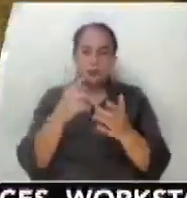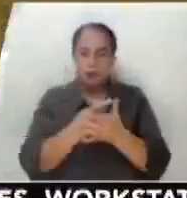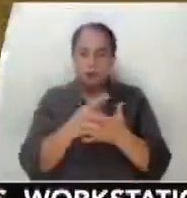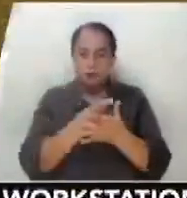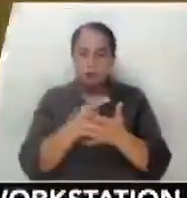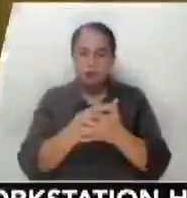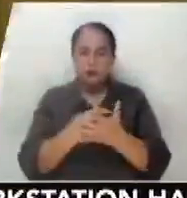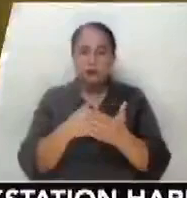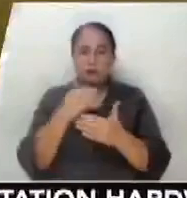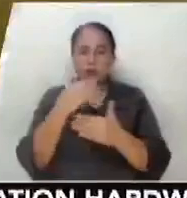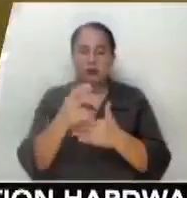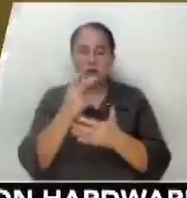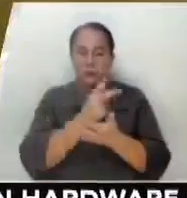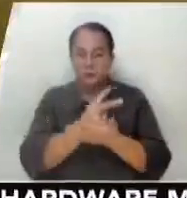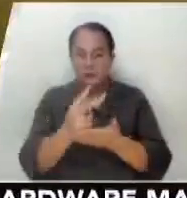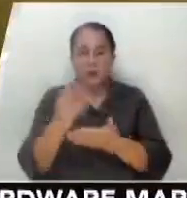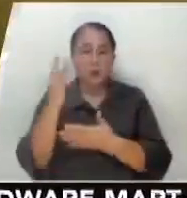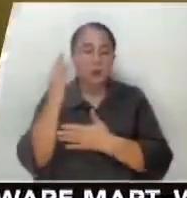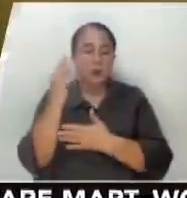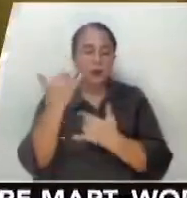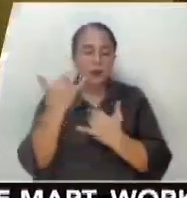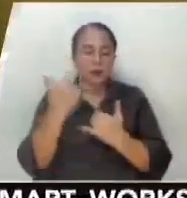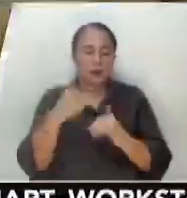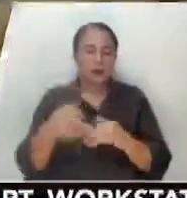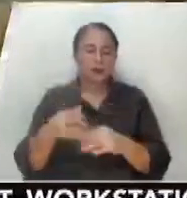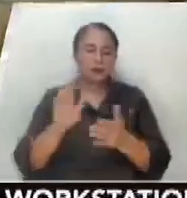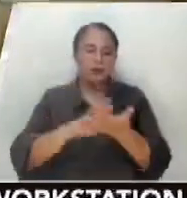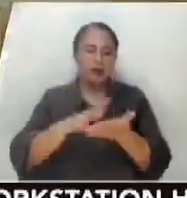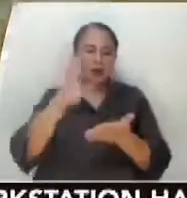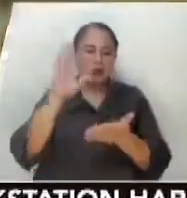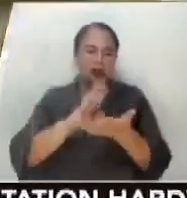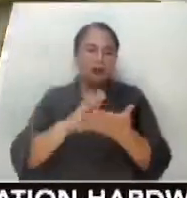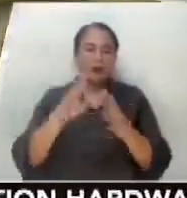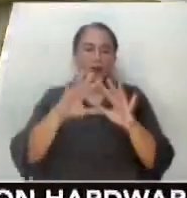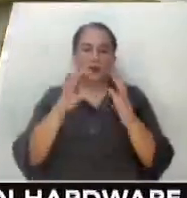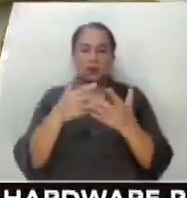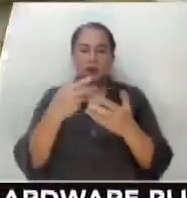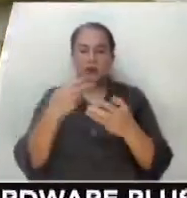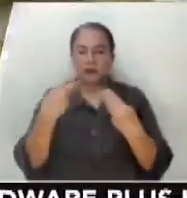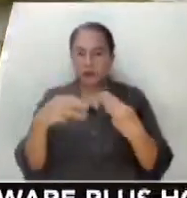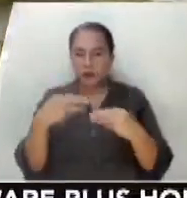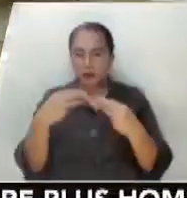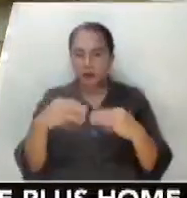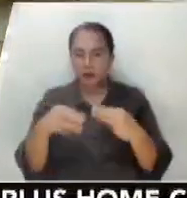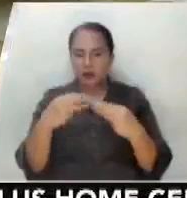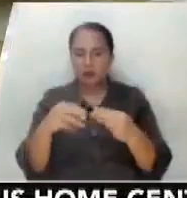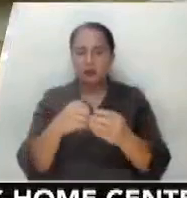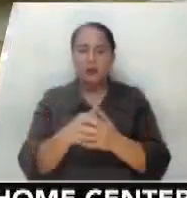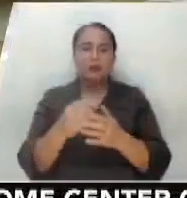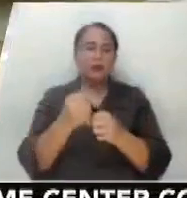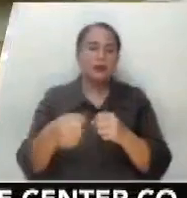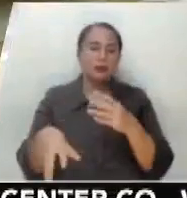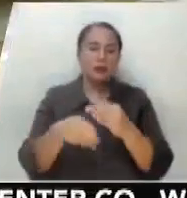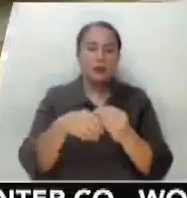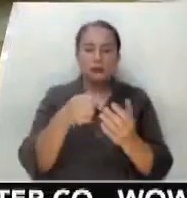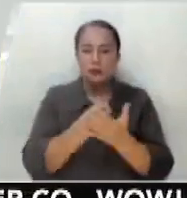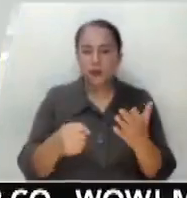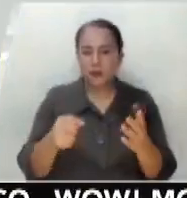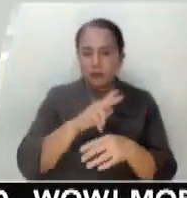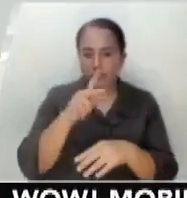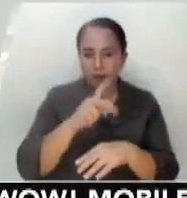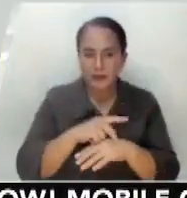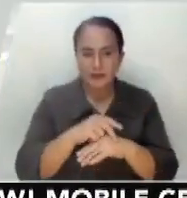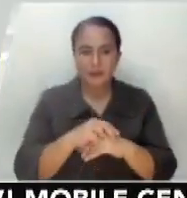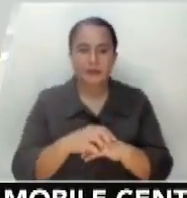linggo dahil nananatiling mataas ang presyo sa world market kung saan kumukuha ng karagdagang supay ang Pilipinas